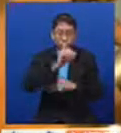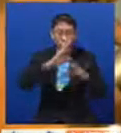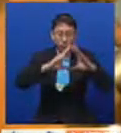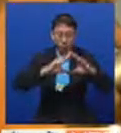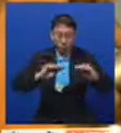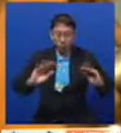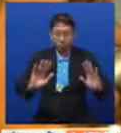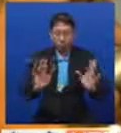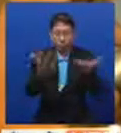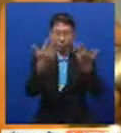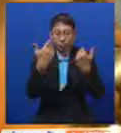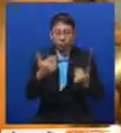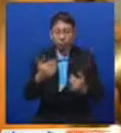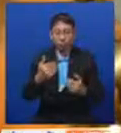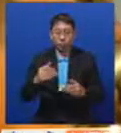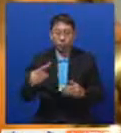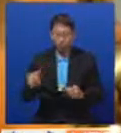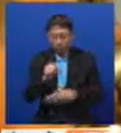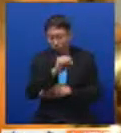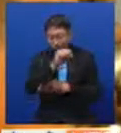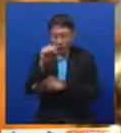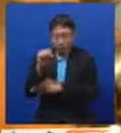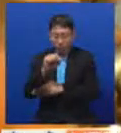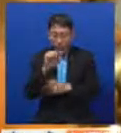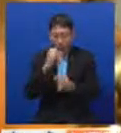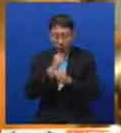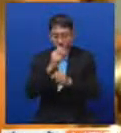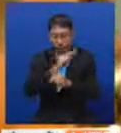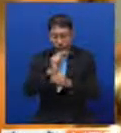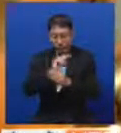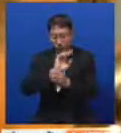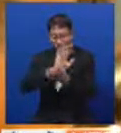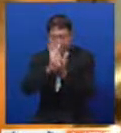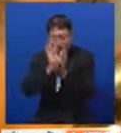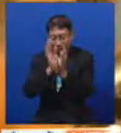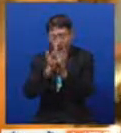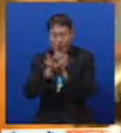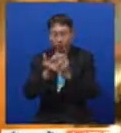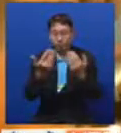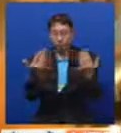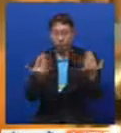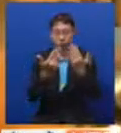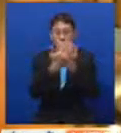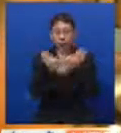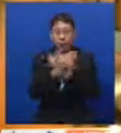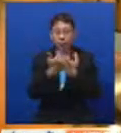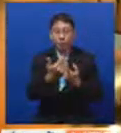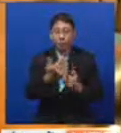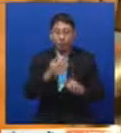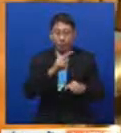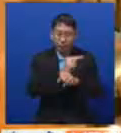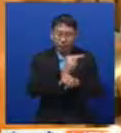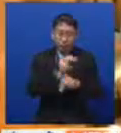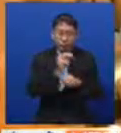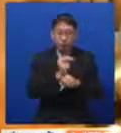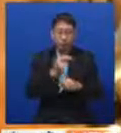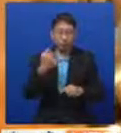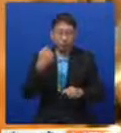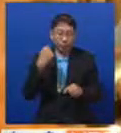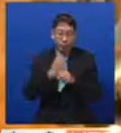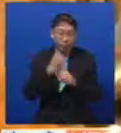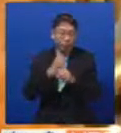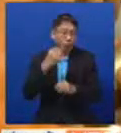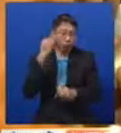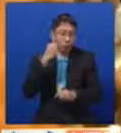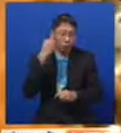ไปสภาขับเคลื่อนก็จะเข้ามาแทนแต่ว่าหน้าที่ของรัฐบาลในการบริหารราชการแผ่นดินนั้นมีอยู่ทุกวันทุก